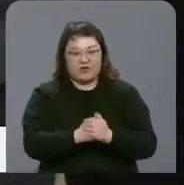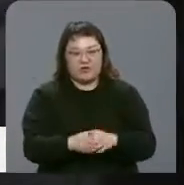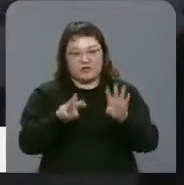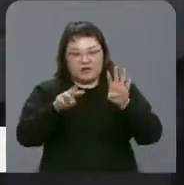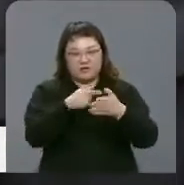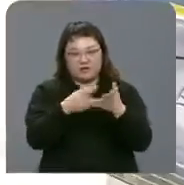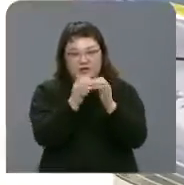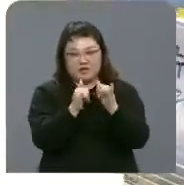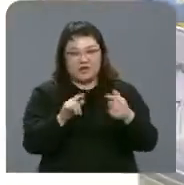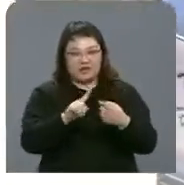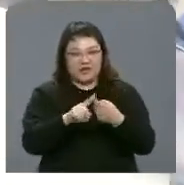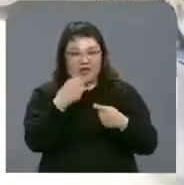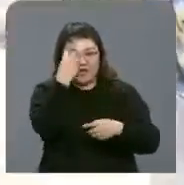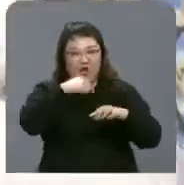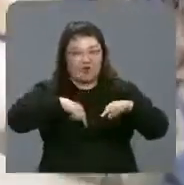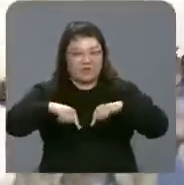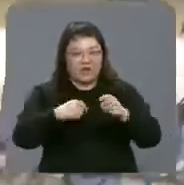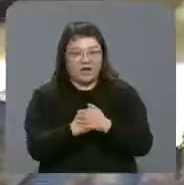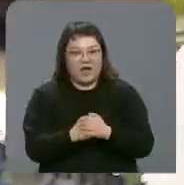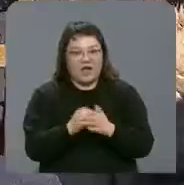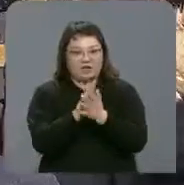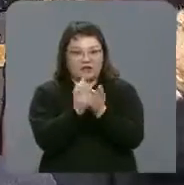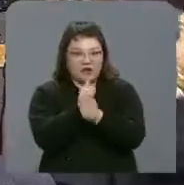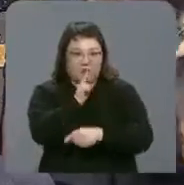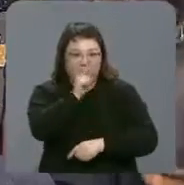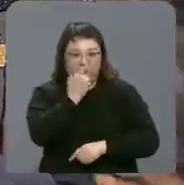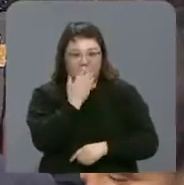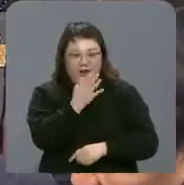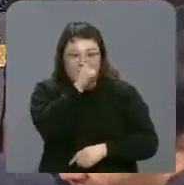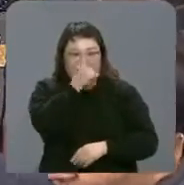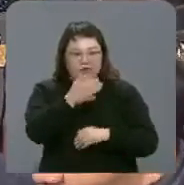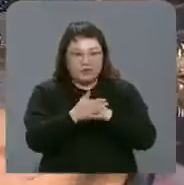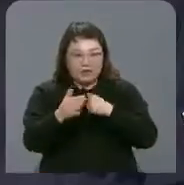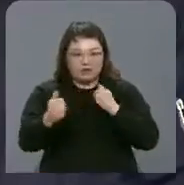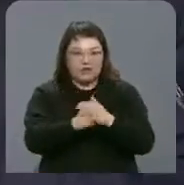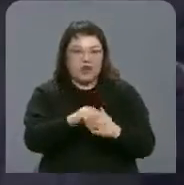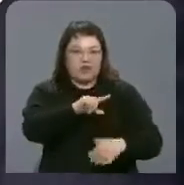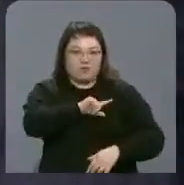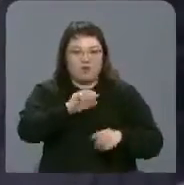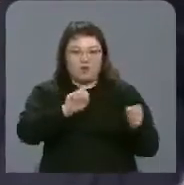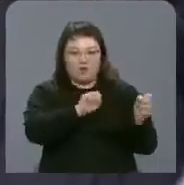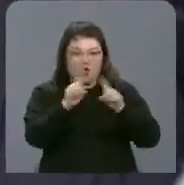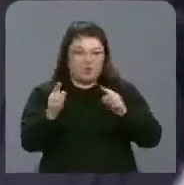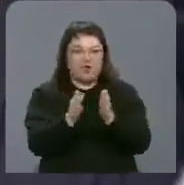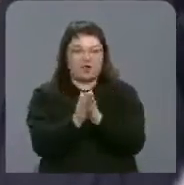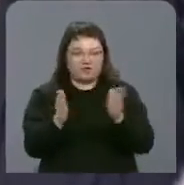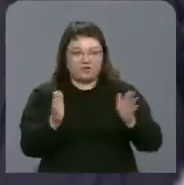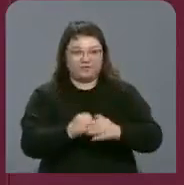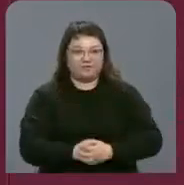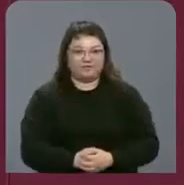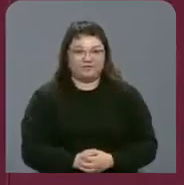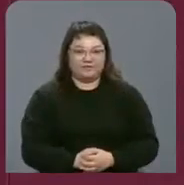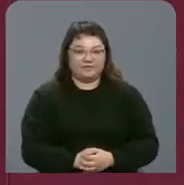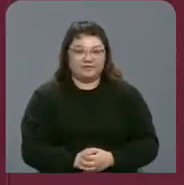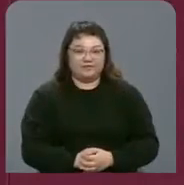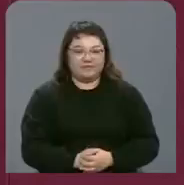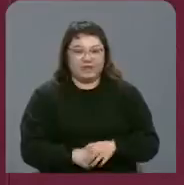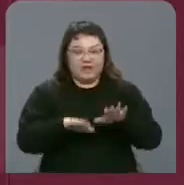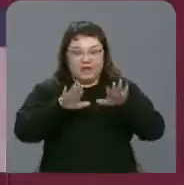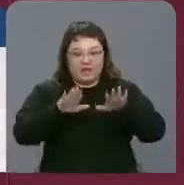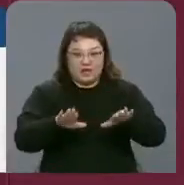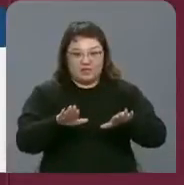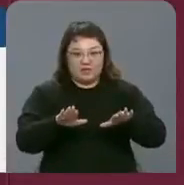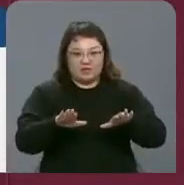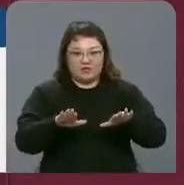대해 검사가 일괄적으로 직권재심을 청구할 수 있도록 하면서 명예회복의 길이 열렸습니다. 이 법의